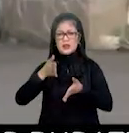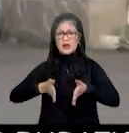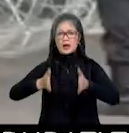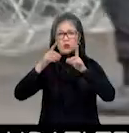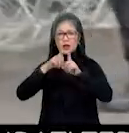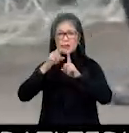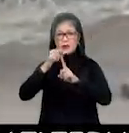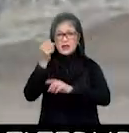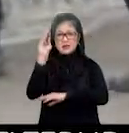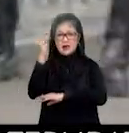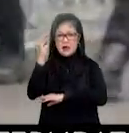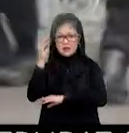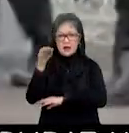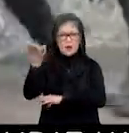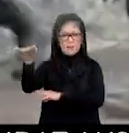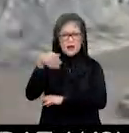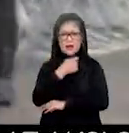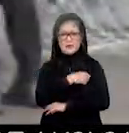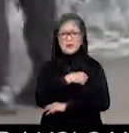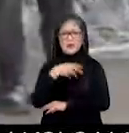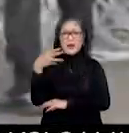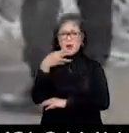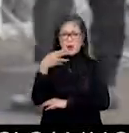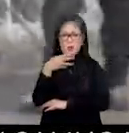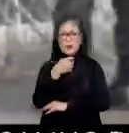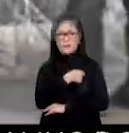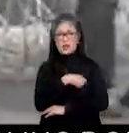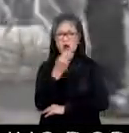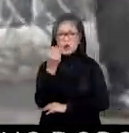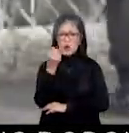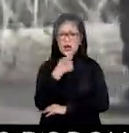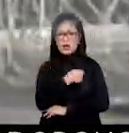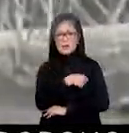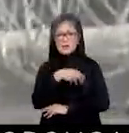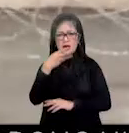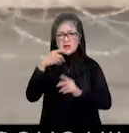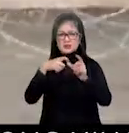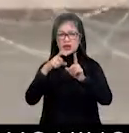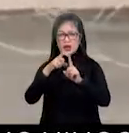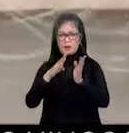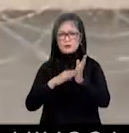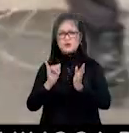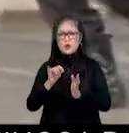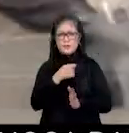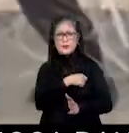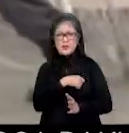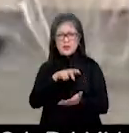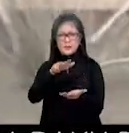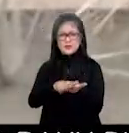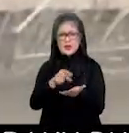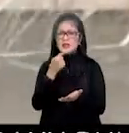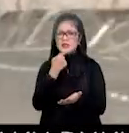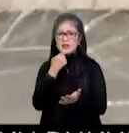DPR memanggil Menko Perekonomian, Menteri Keuangan, Menteri SDM dan para menteri terkait dengan kebijakan kenaikan